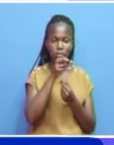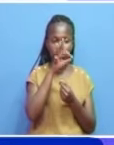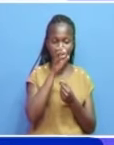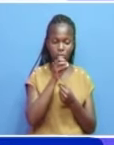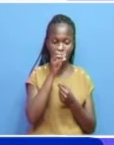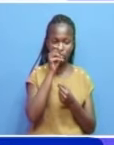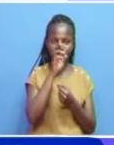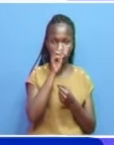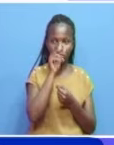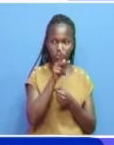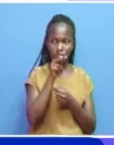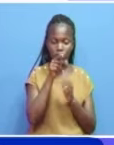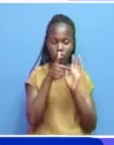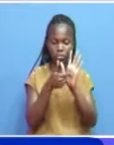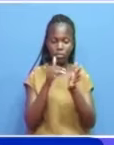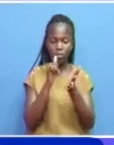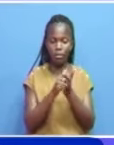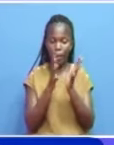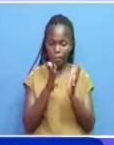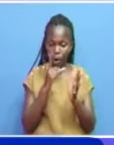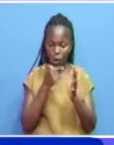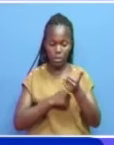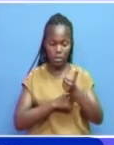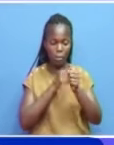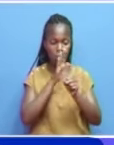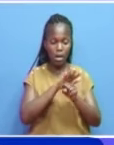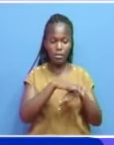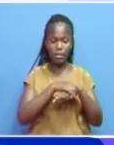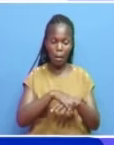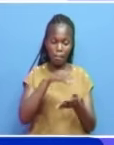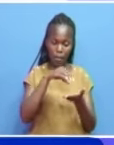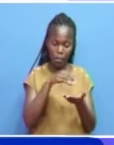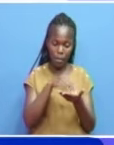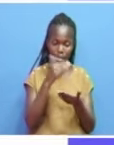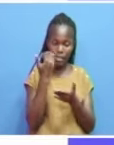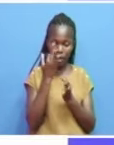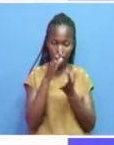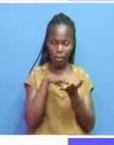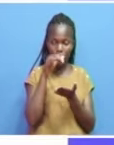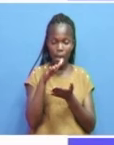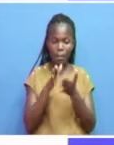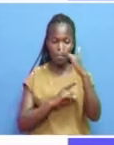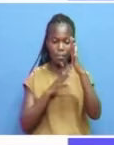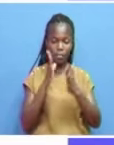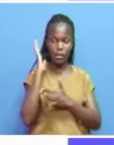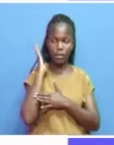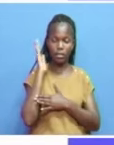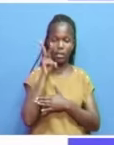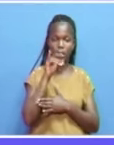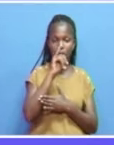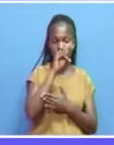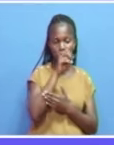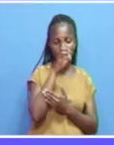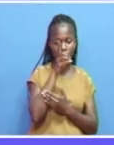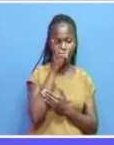niya ulau kuendekania Kenya muno kwa samwanya wa gashagwa kethi wano kumudhulwa. Mimi nisa wa usese iwandhi ni Professor Kithure